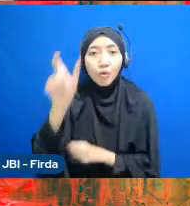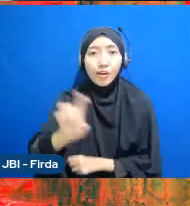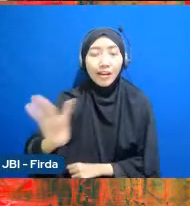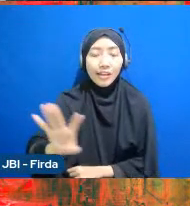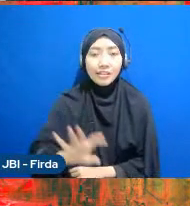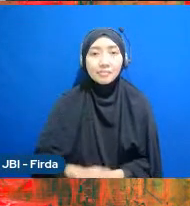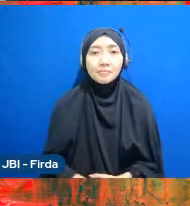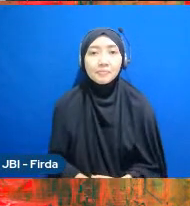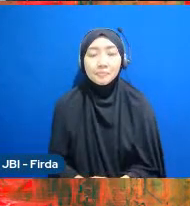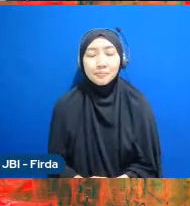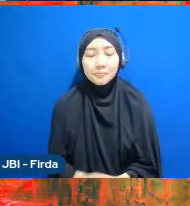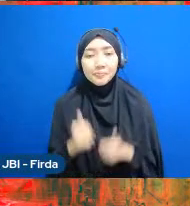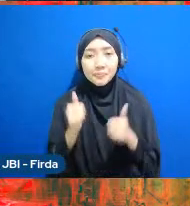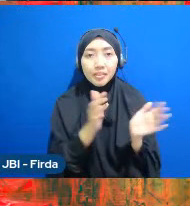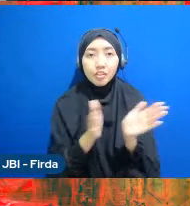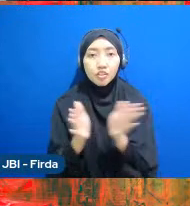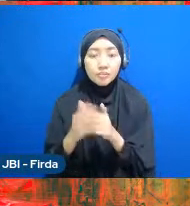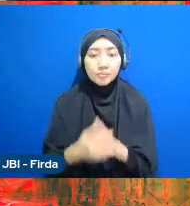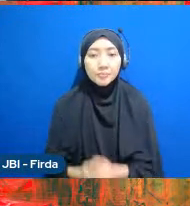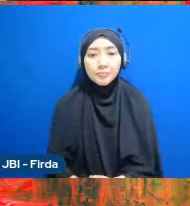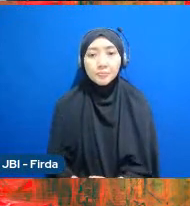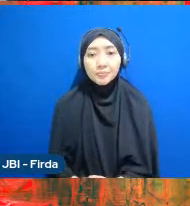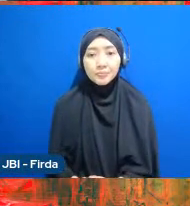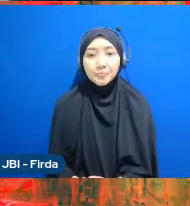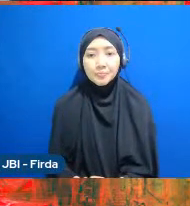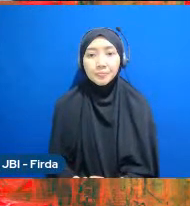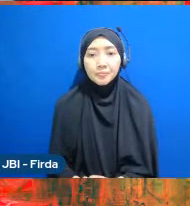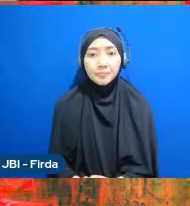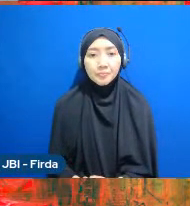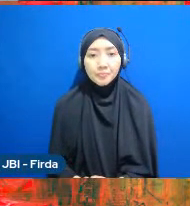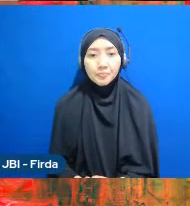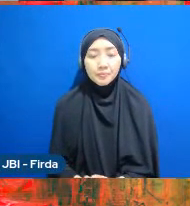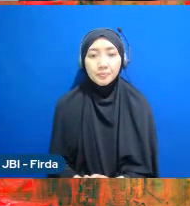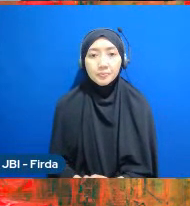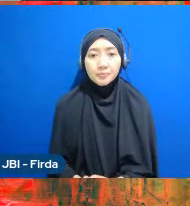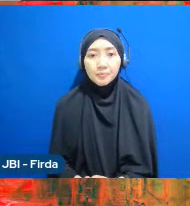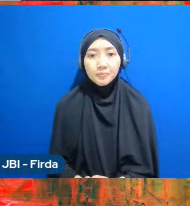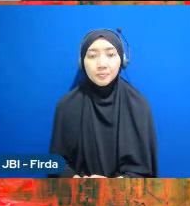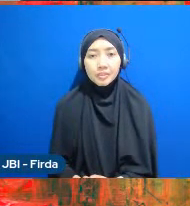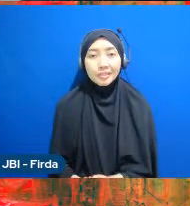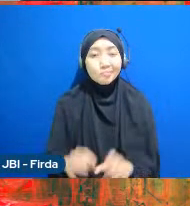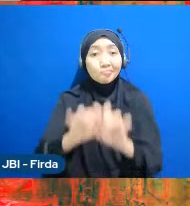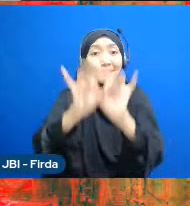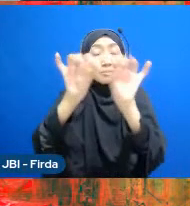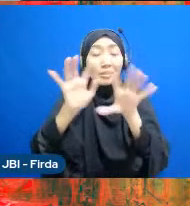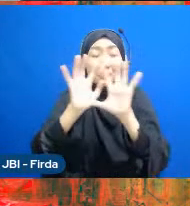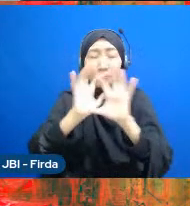lanjut? Nah, gitu ya. Jadi ragamnya